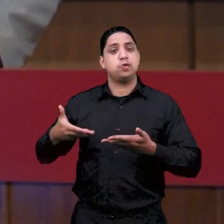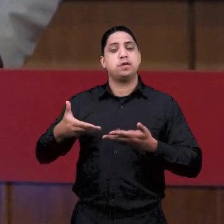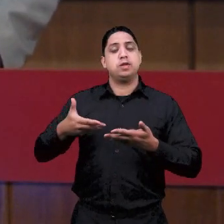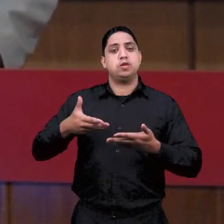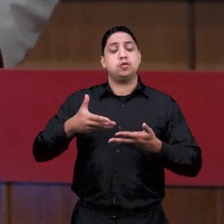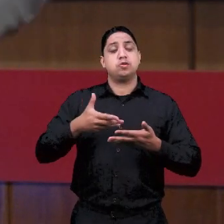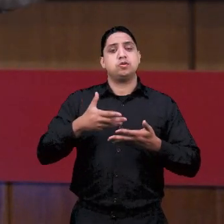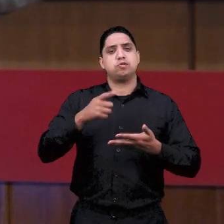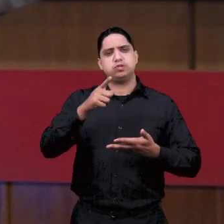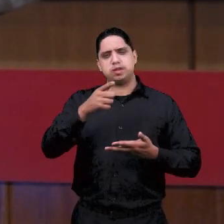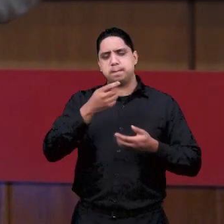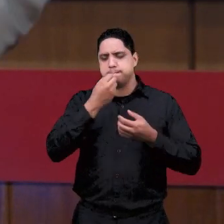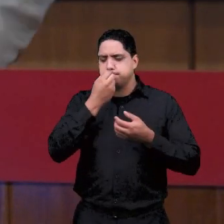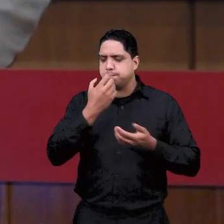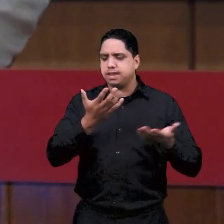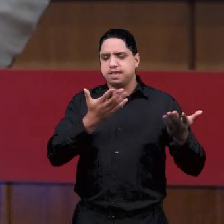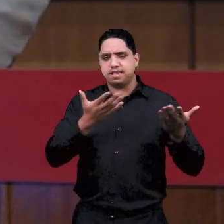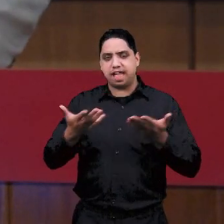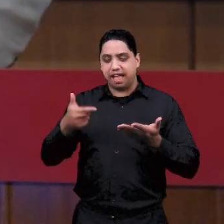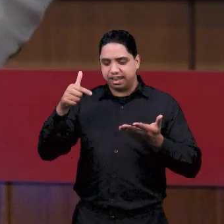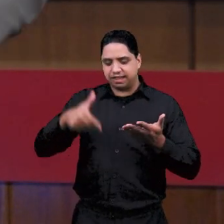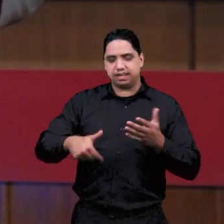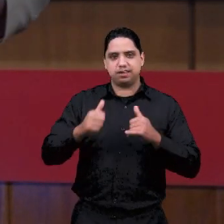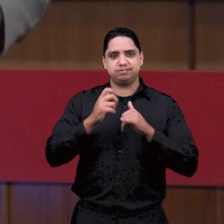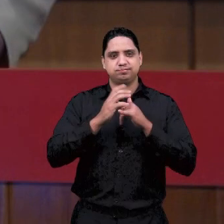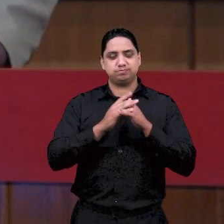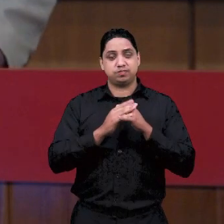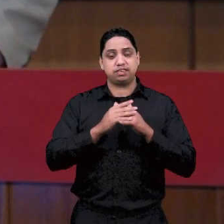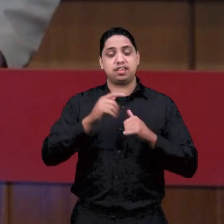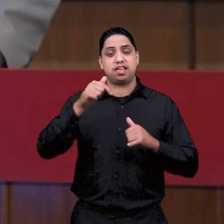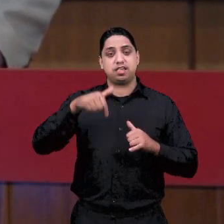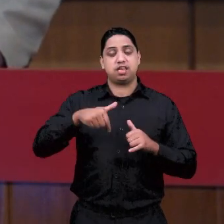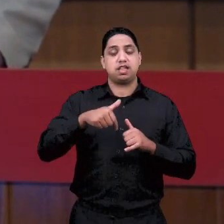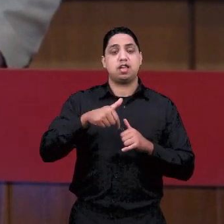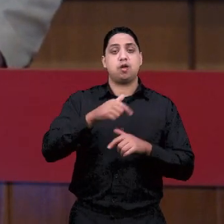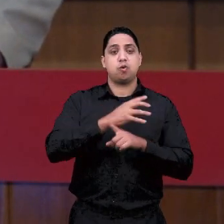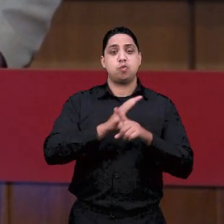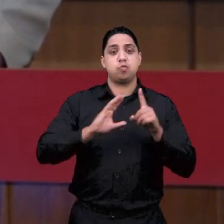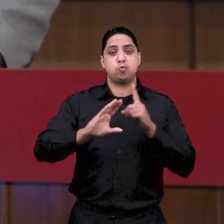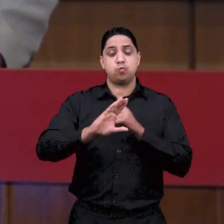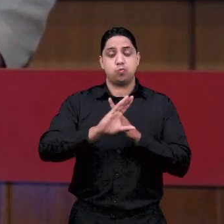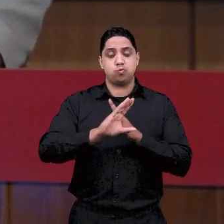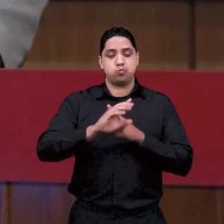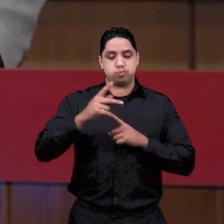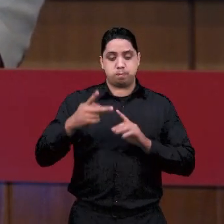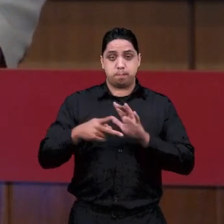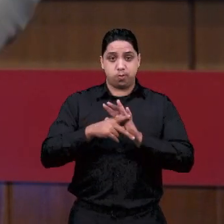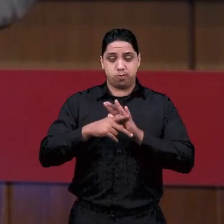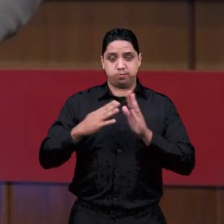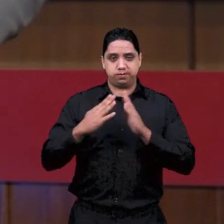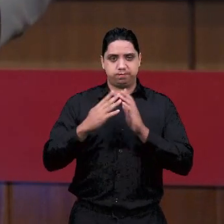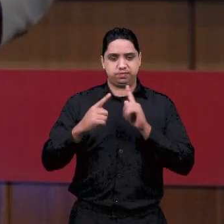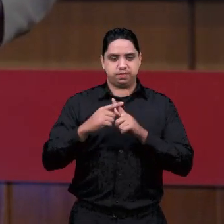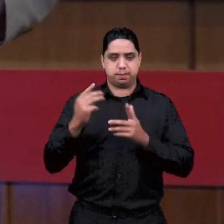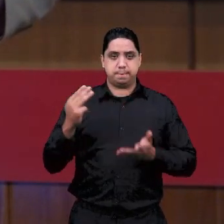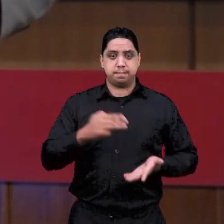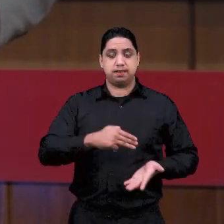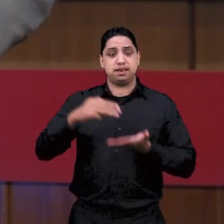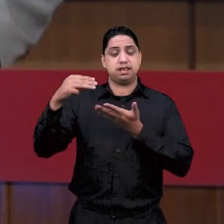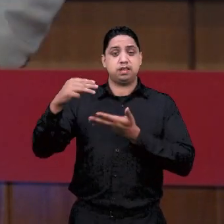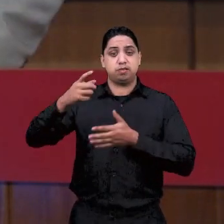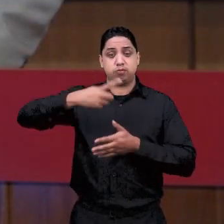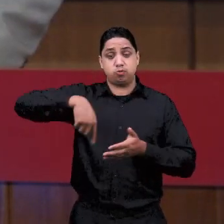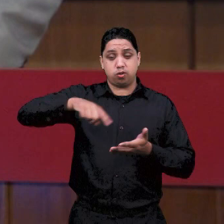une invitation et participé avec nous comme un invité, soyez bienvenus à notre canal, soyez bienvenus au culte réalisé par l'Église chrétienne